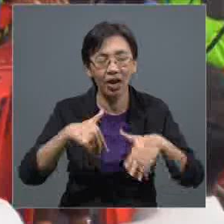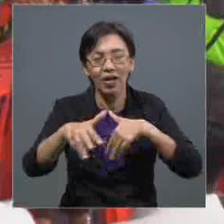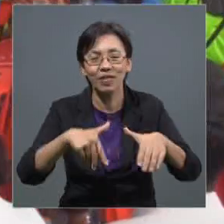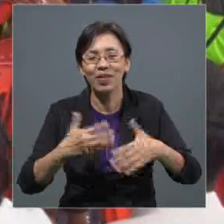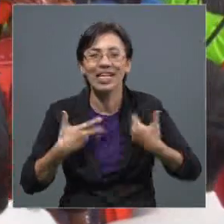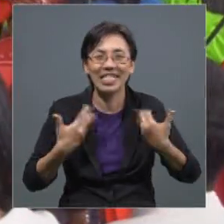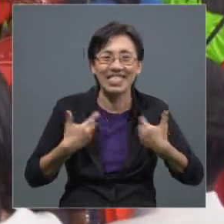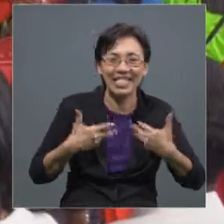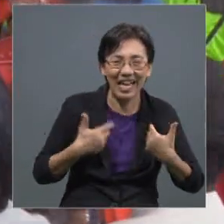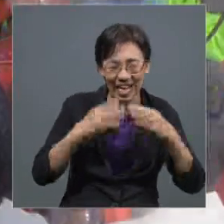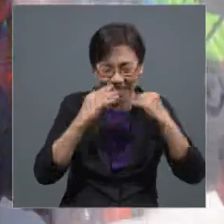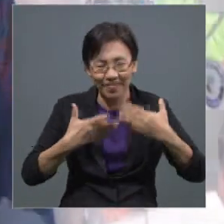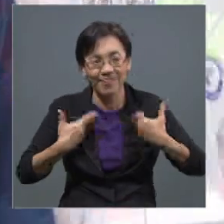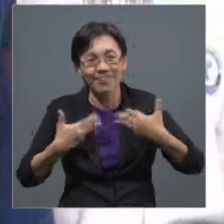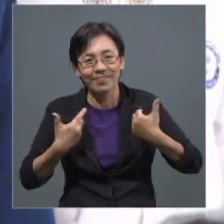บเป็นอย่างมาก